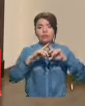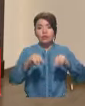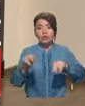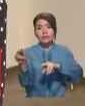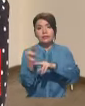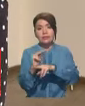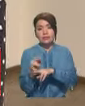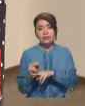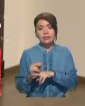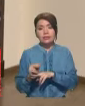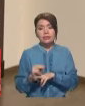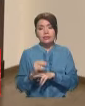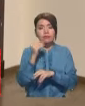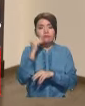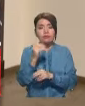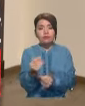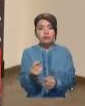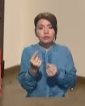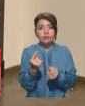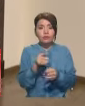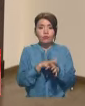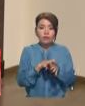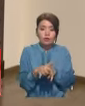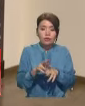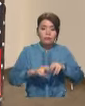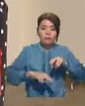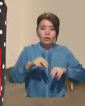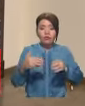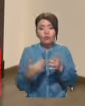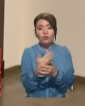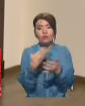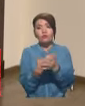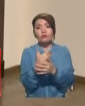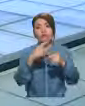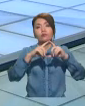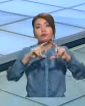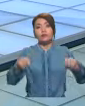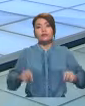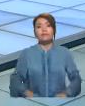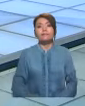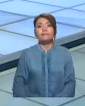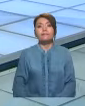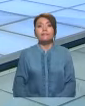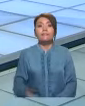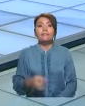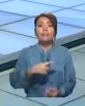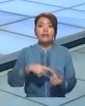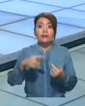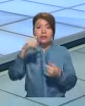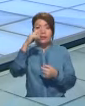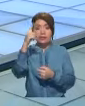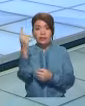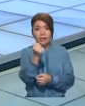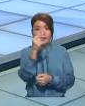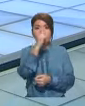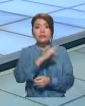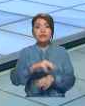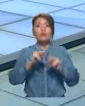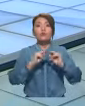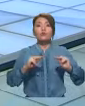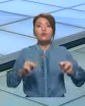ремонтируется, производится капитальный ремонт, либо полностью строятся новые школы. На этой неделе казахстанские учителя